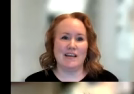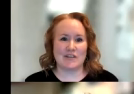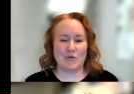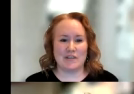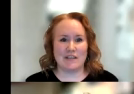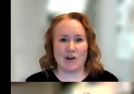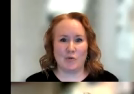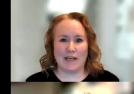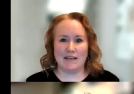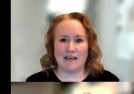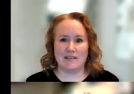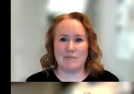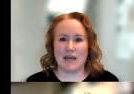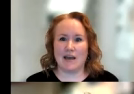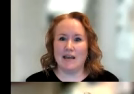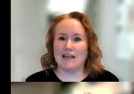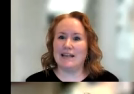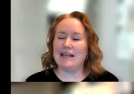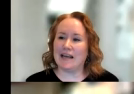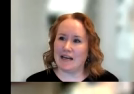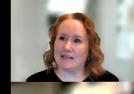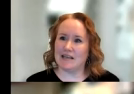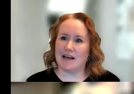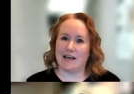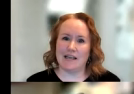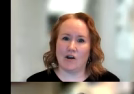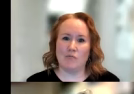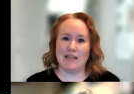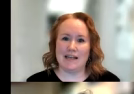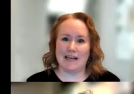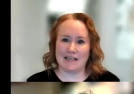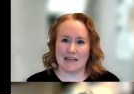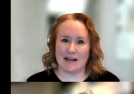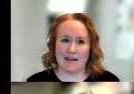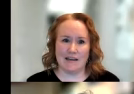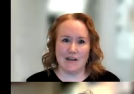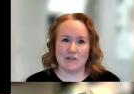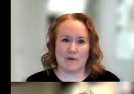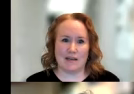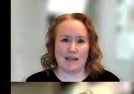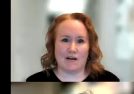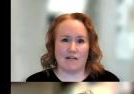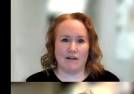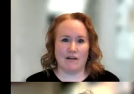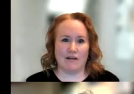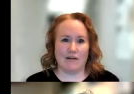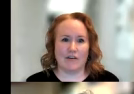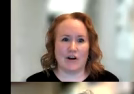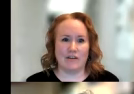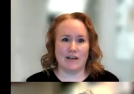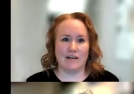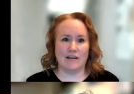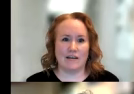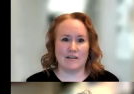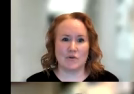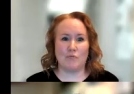Digitaliseringsdirektoratet skal presentere arbeidet deres med en tilgjengelighetserklæring, en allmenn tilgjengelighetserklæring, som en del av